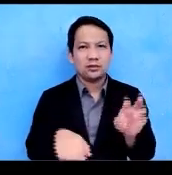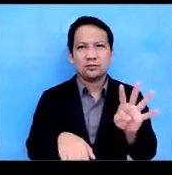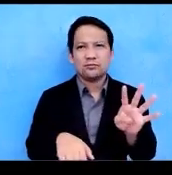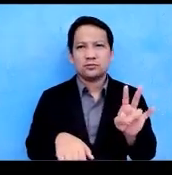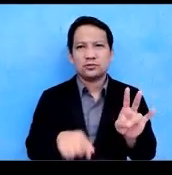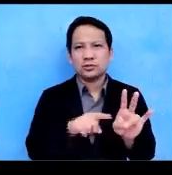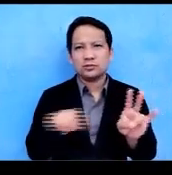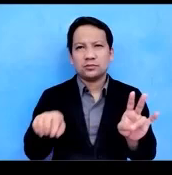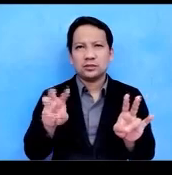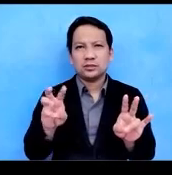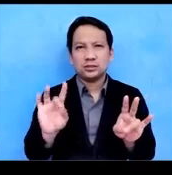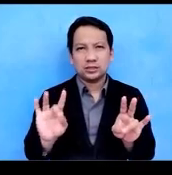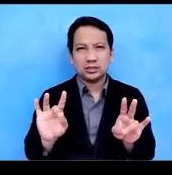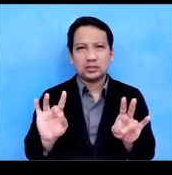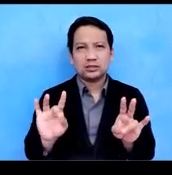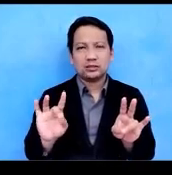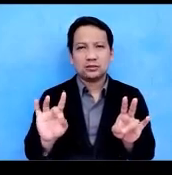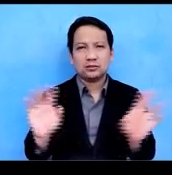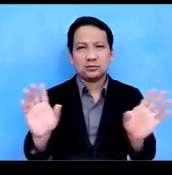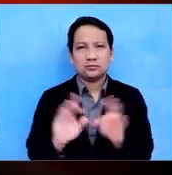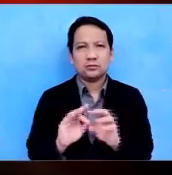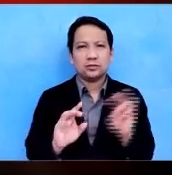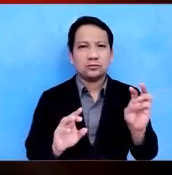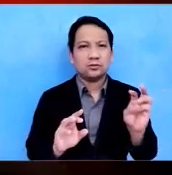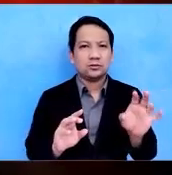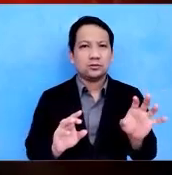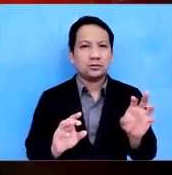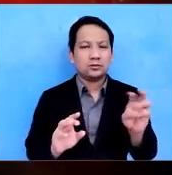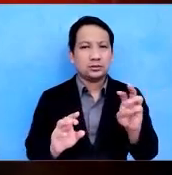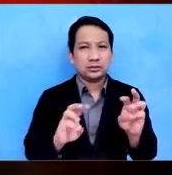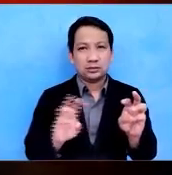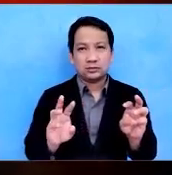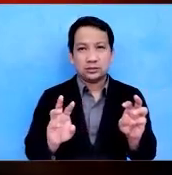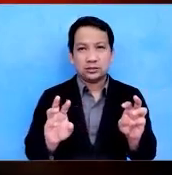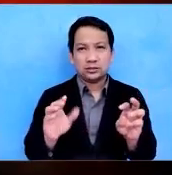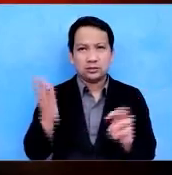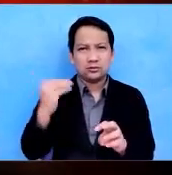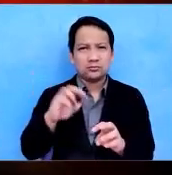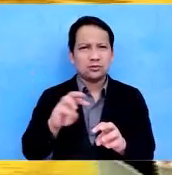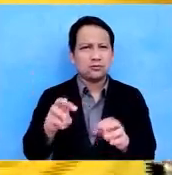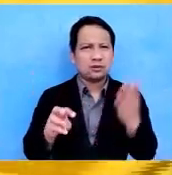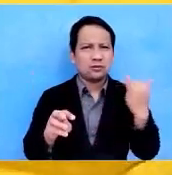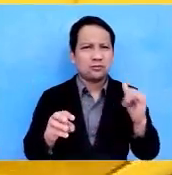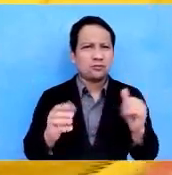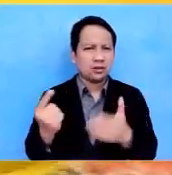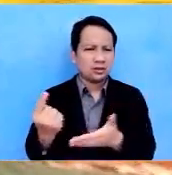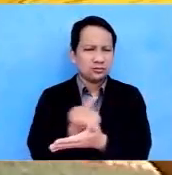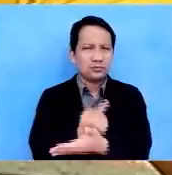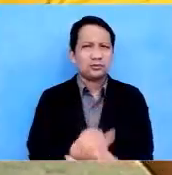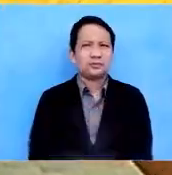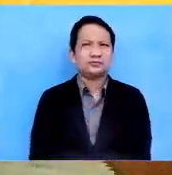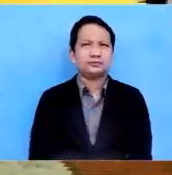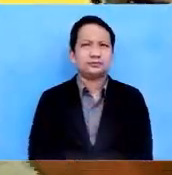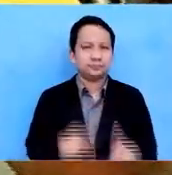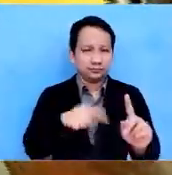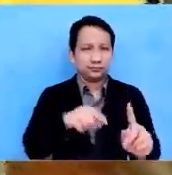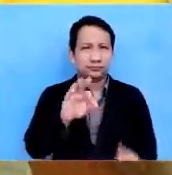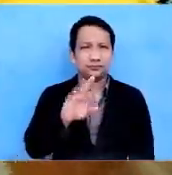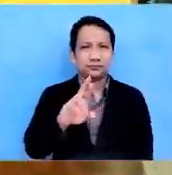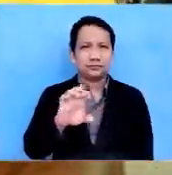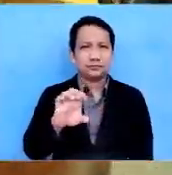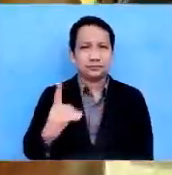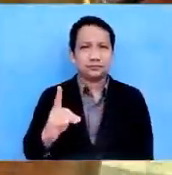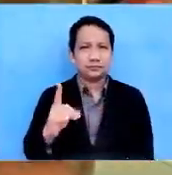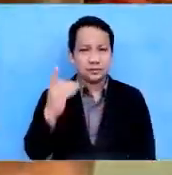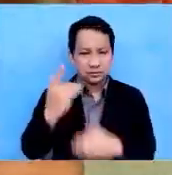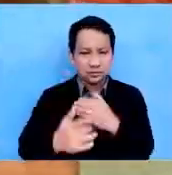hanggang 68 pesos. Nasa 46 hanggang 67 pesos lang ito noong nakaraang linggo. Si Fred naman maagang